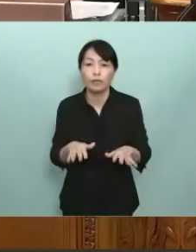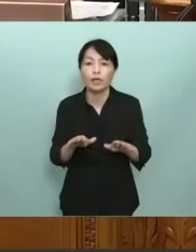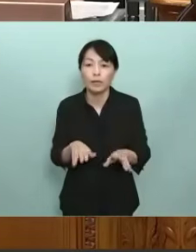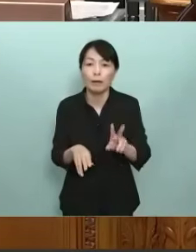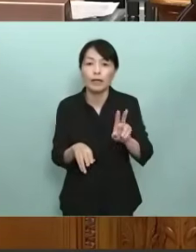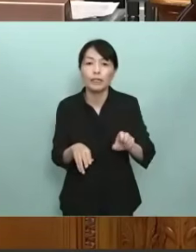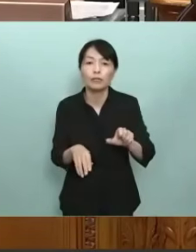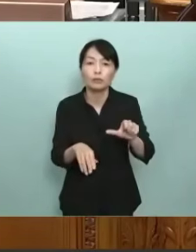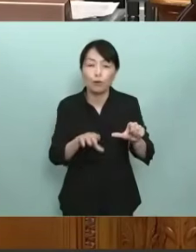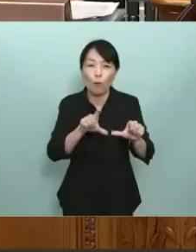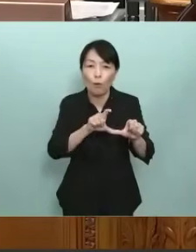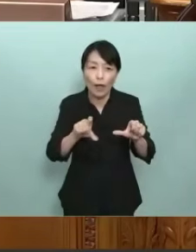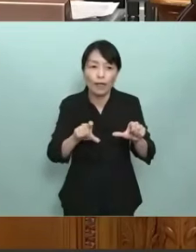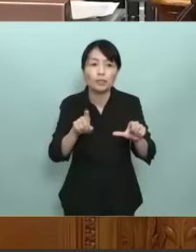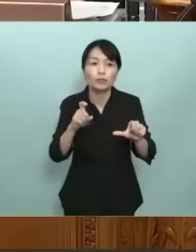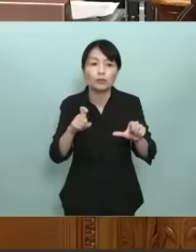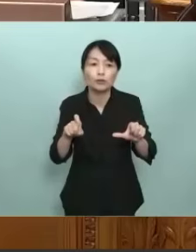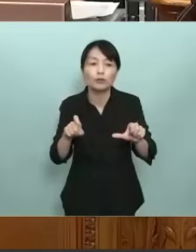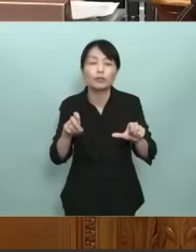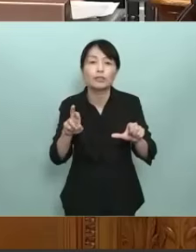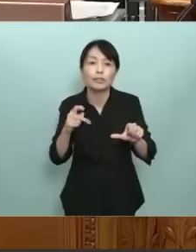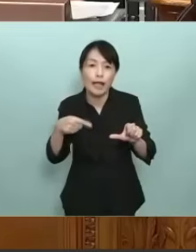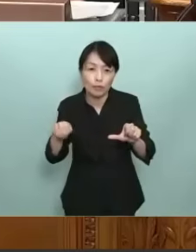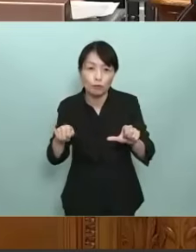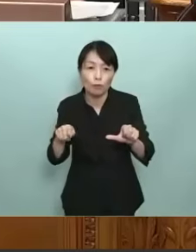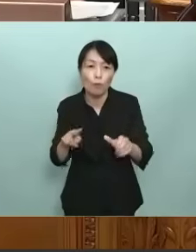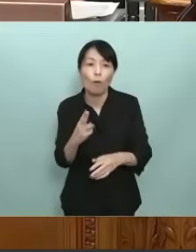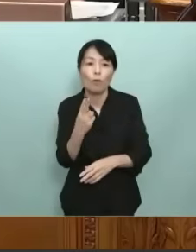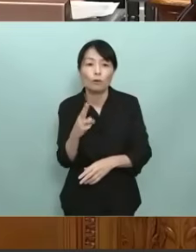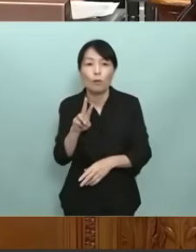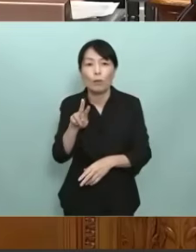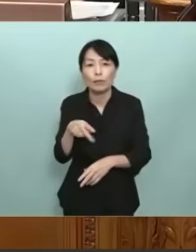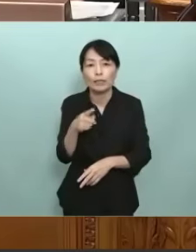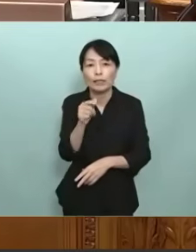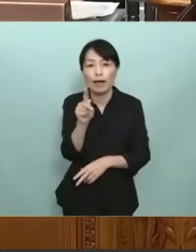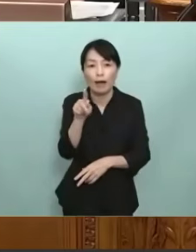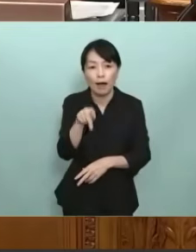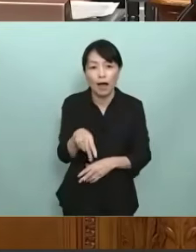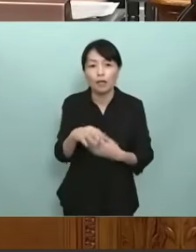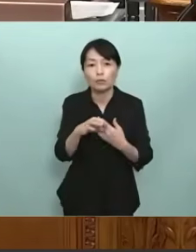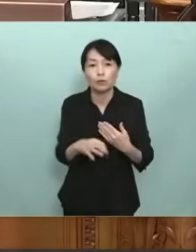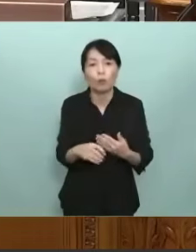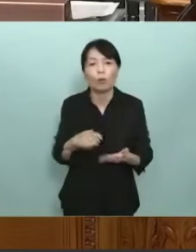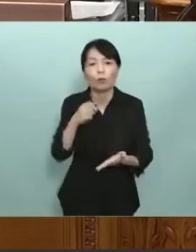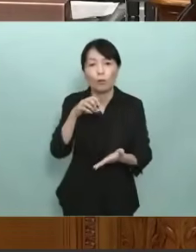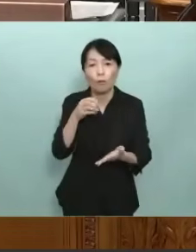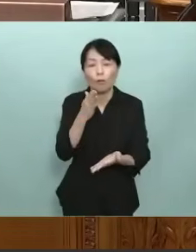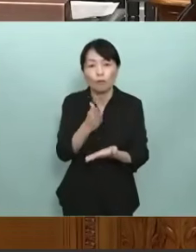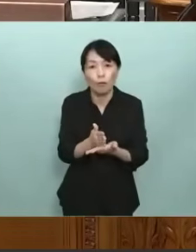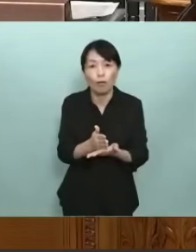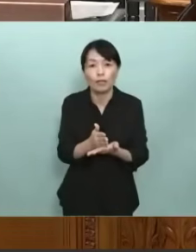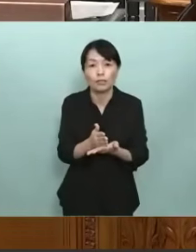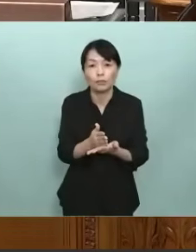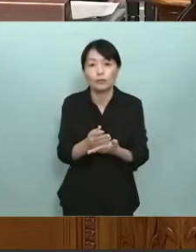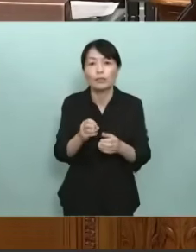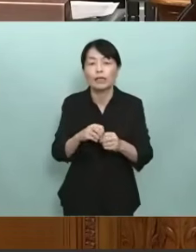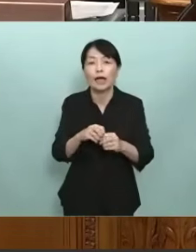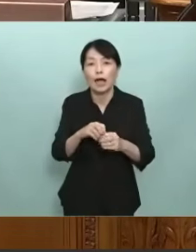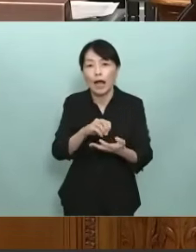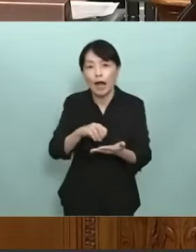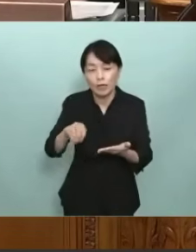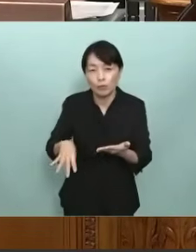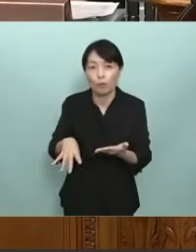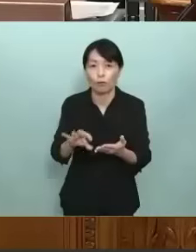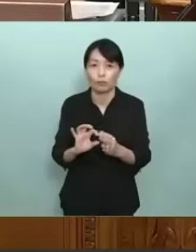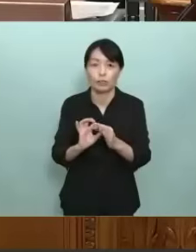線の徴集を止めるトガ条項凍結解除についても被災地を始め全国のガソリン代の高等で